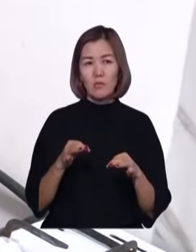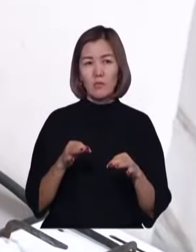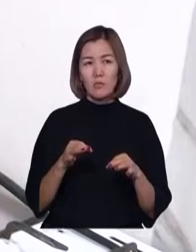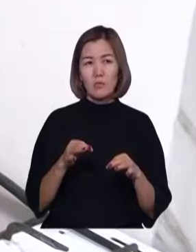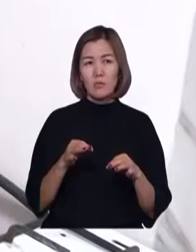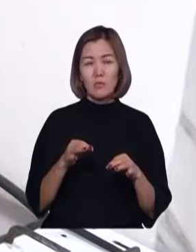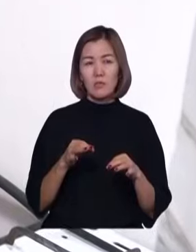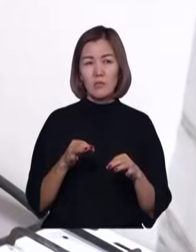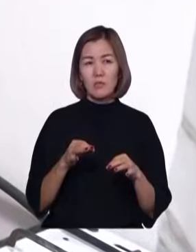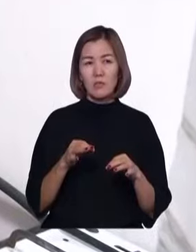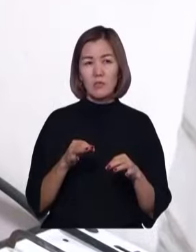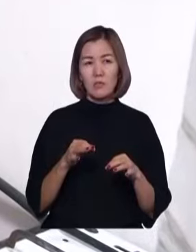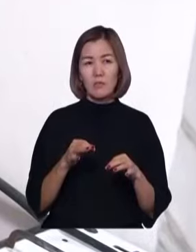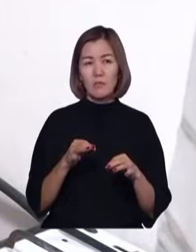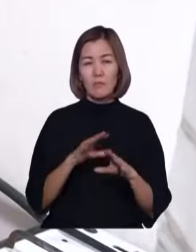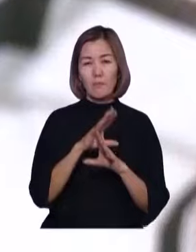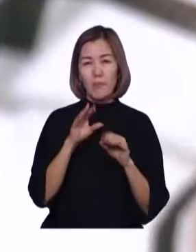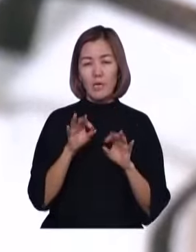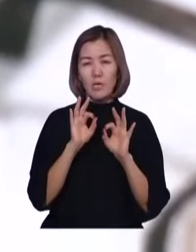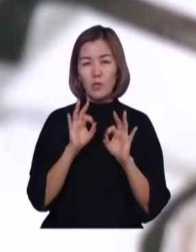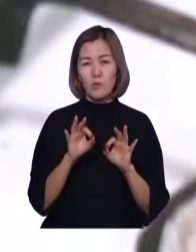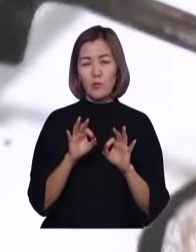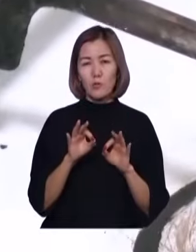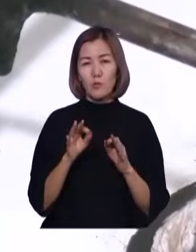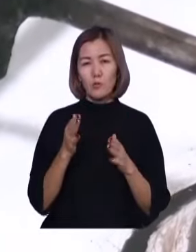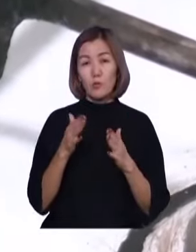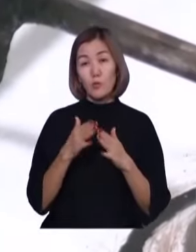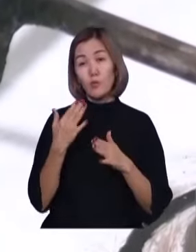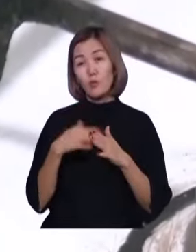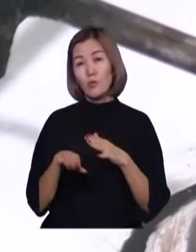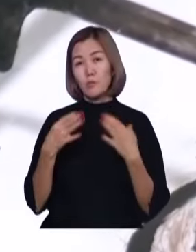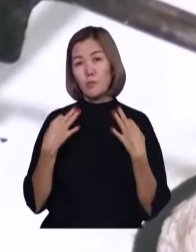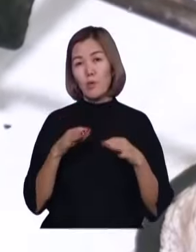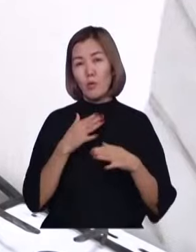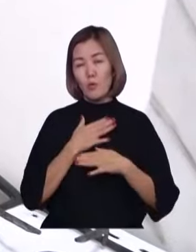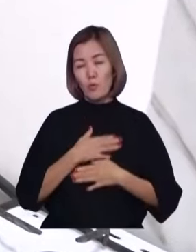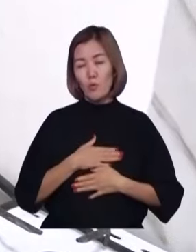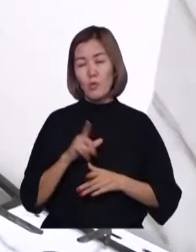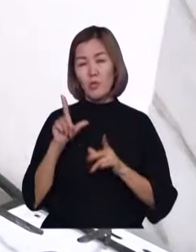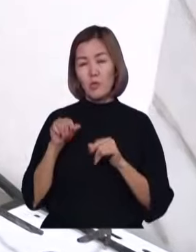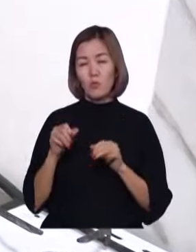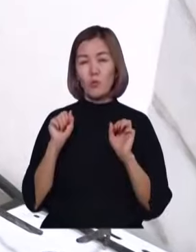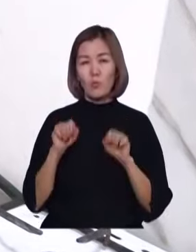да жақсы болды. От жағып көмір